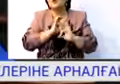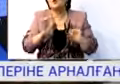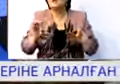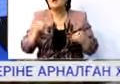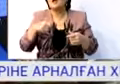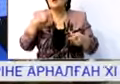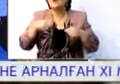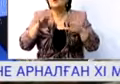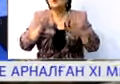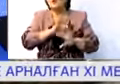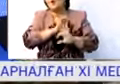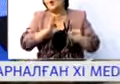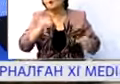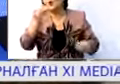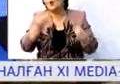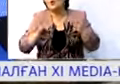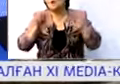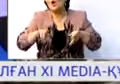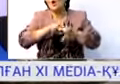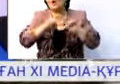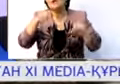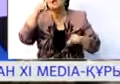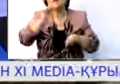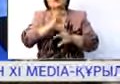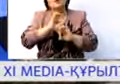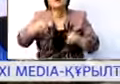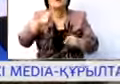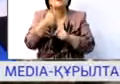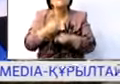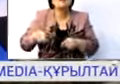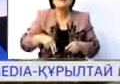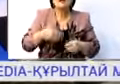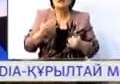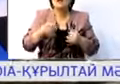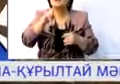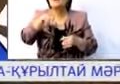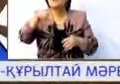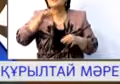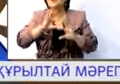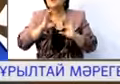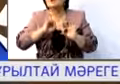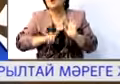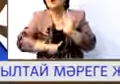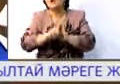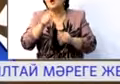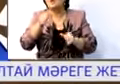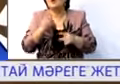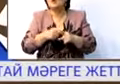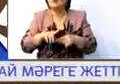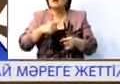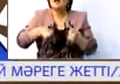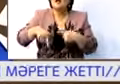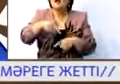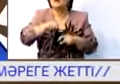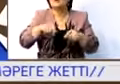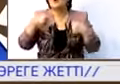сауда кәсіпорны, үздік ойын сауық орталығы, жылдың үздік басшысы сынды 7 номинация ұсынылған. Байқаудың басты ерекшелігі бұл жолы